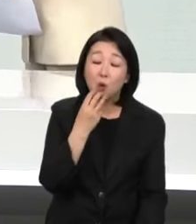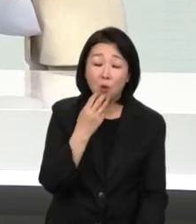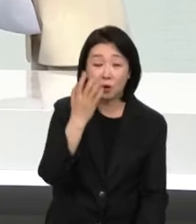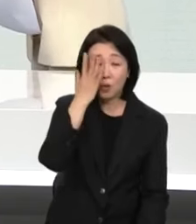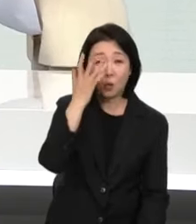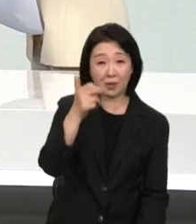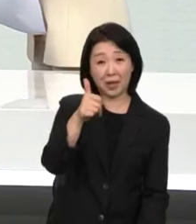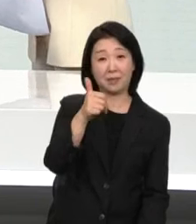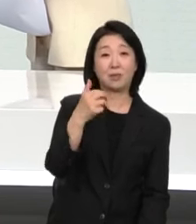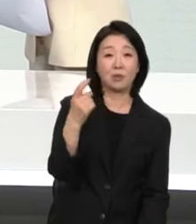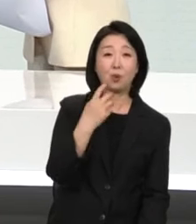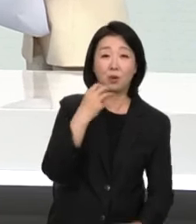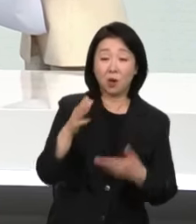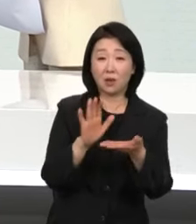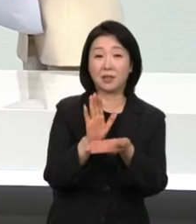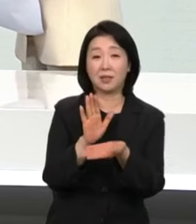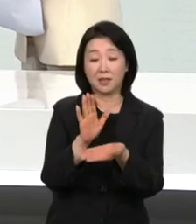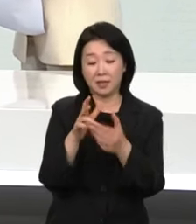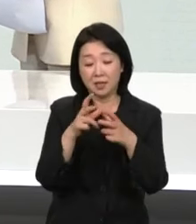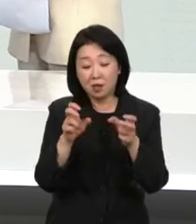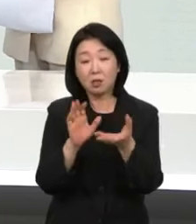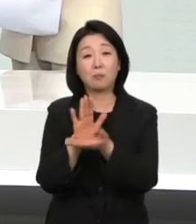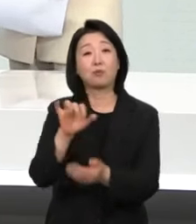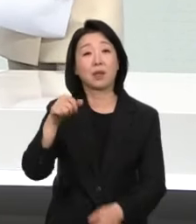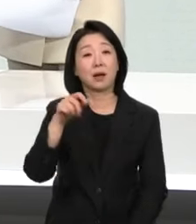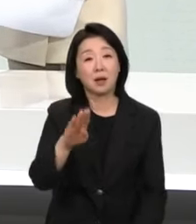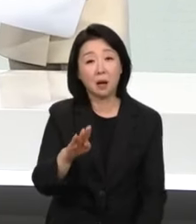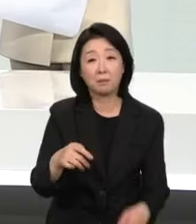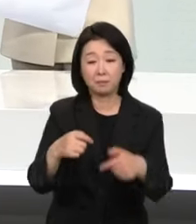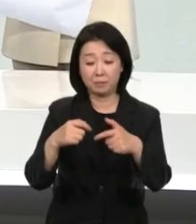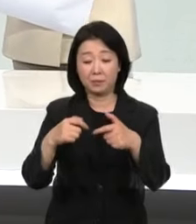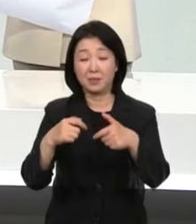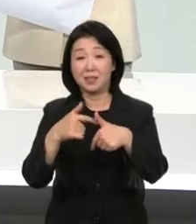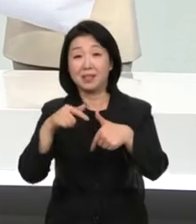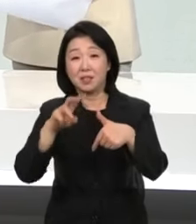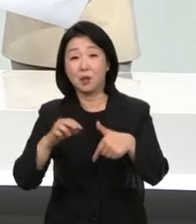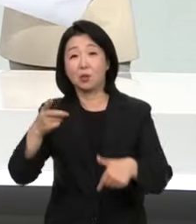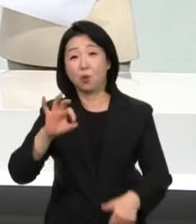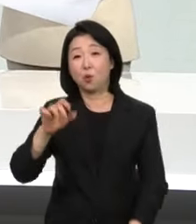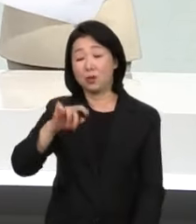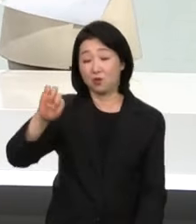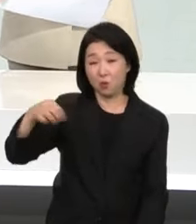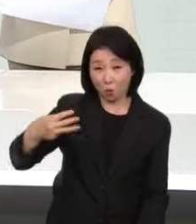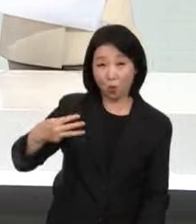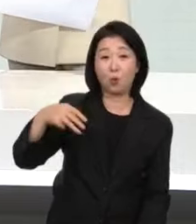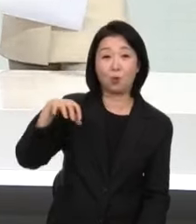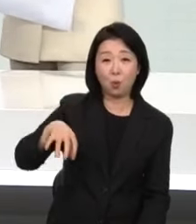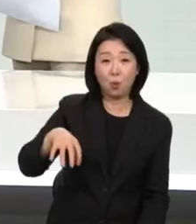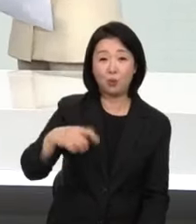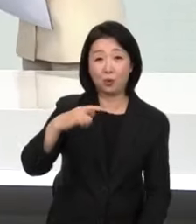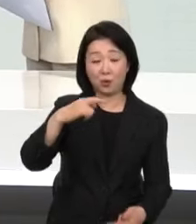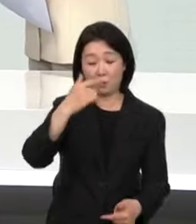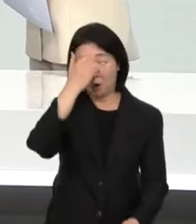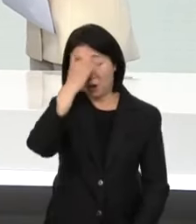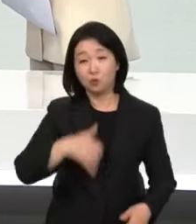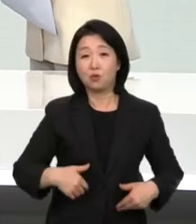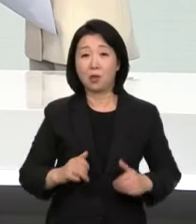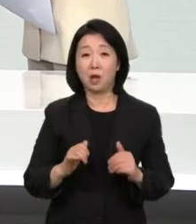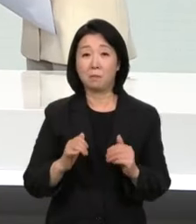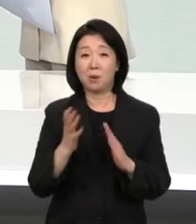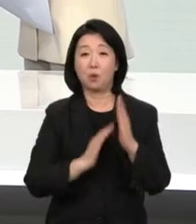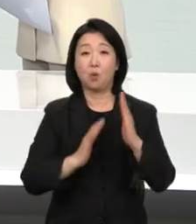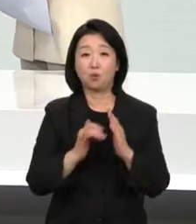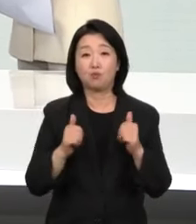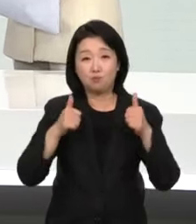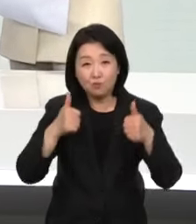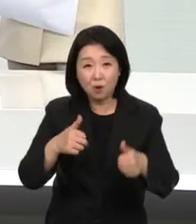서울 용산과 경기 성남 분당갑, 인천 동미추홀을, 그리고 충남 공주부여 청양과